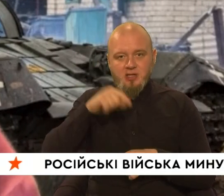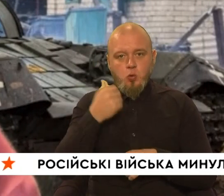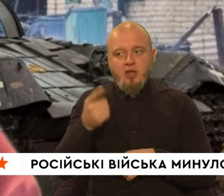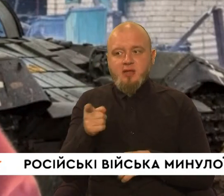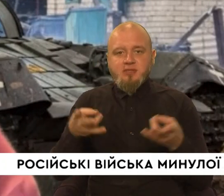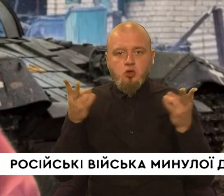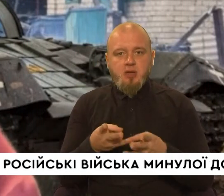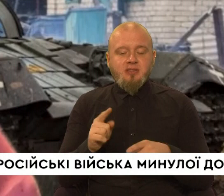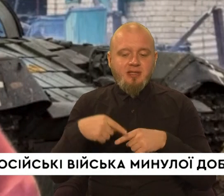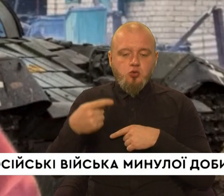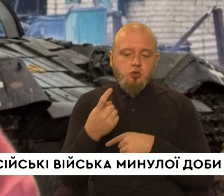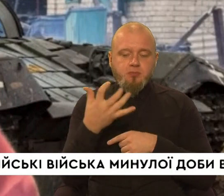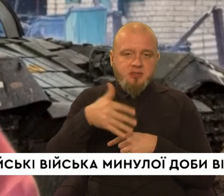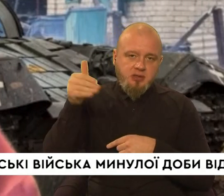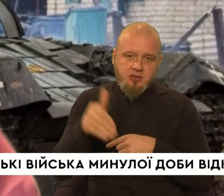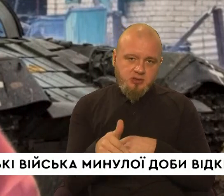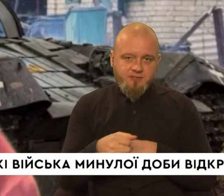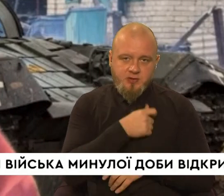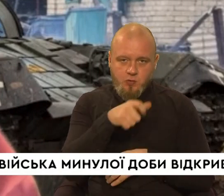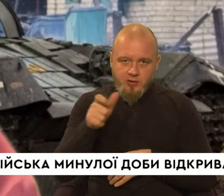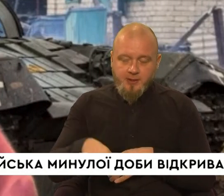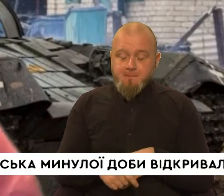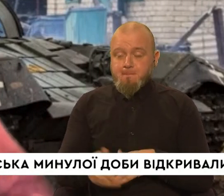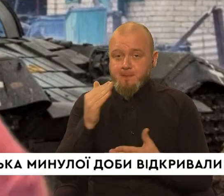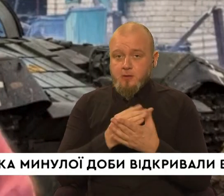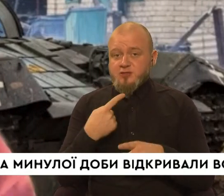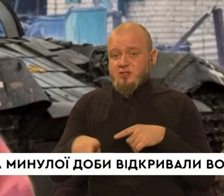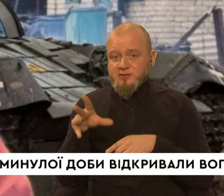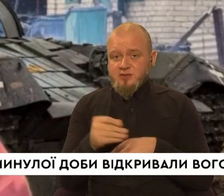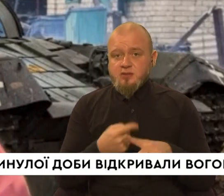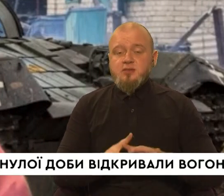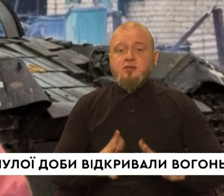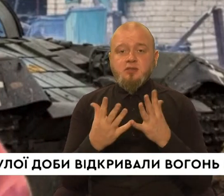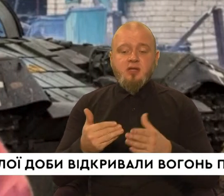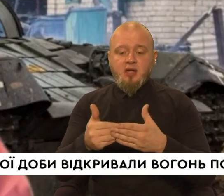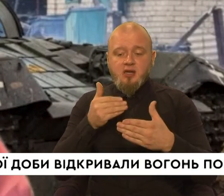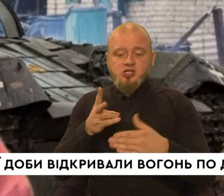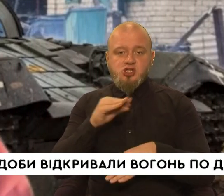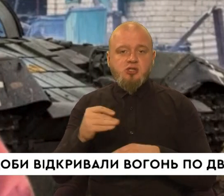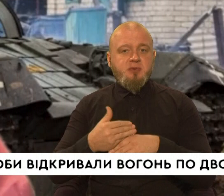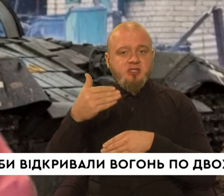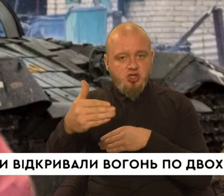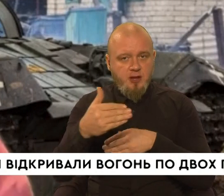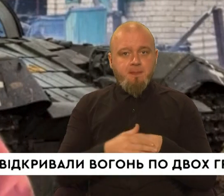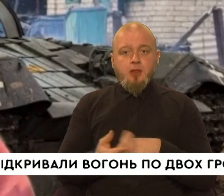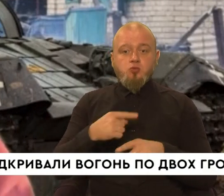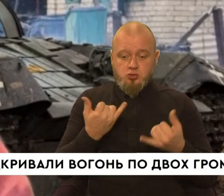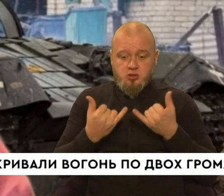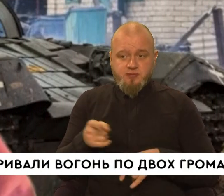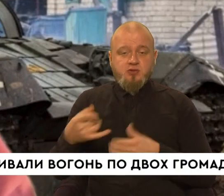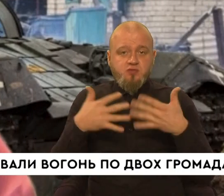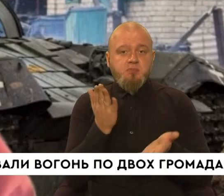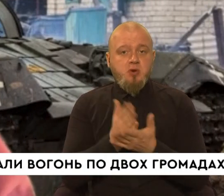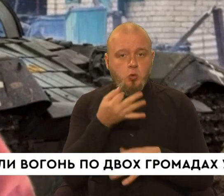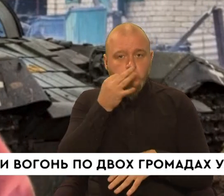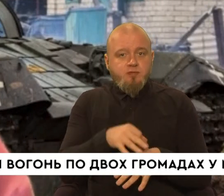їм знадобляться наступні 150 тисяч військових. Отже, швидше за все, це станеться раніше, ніж пізніше. Тому що наразі вони вже